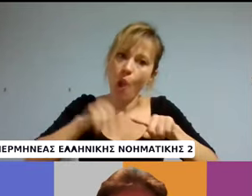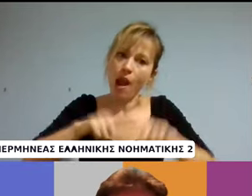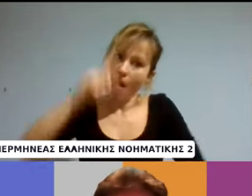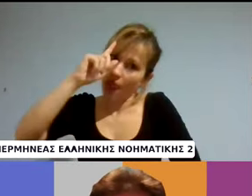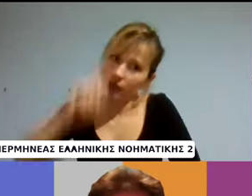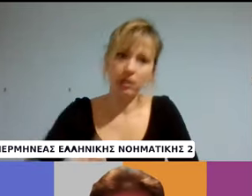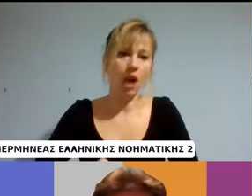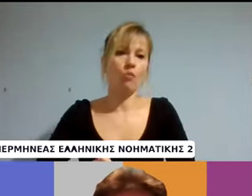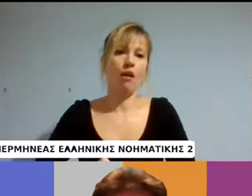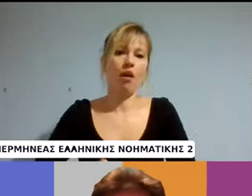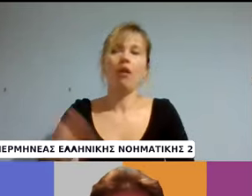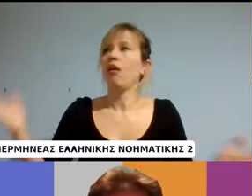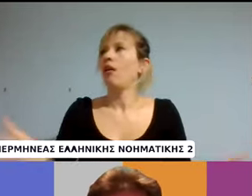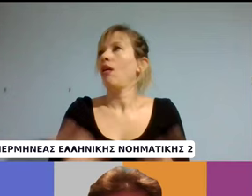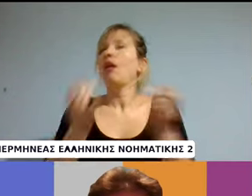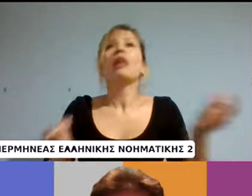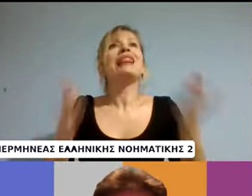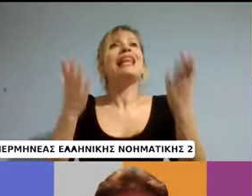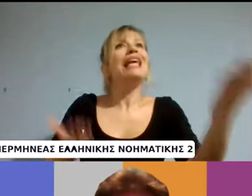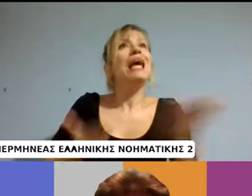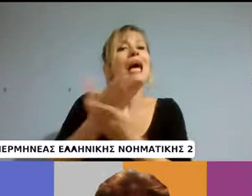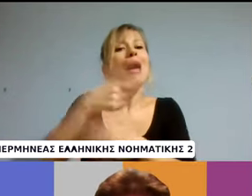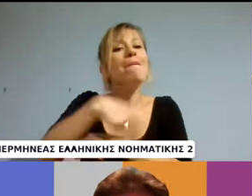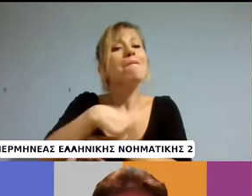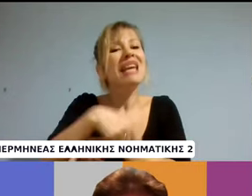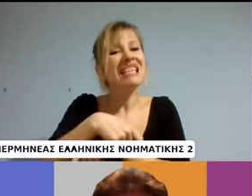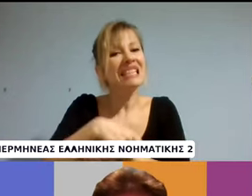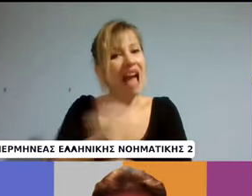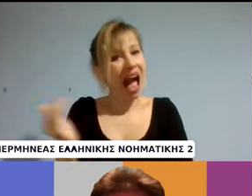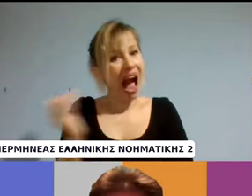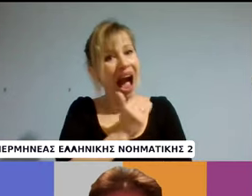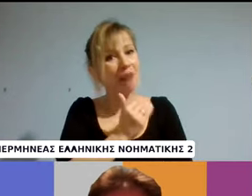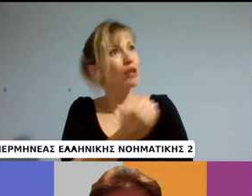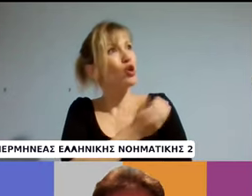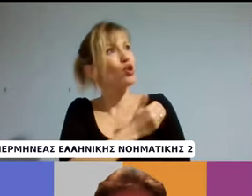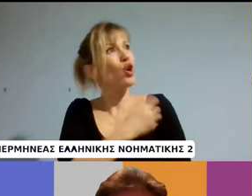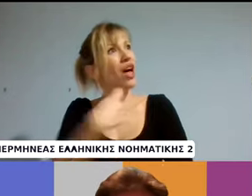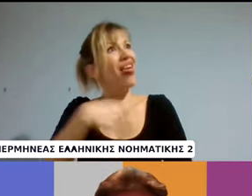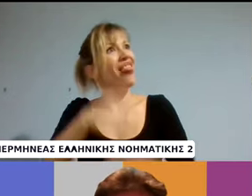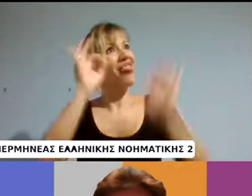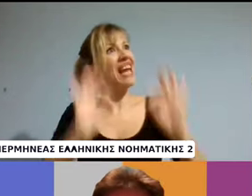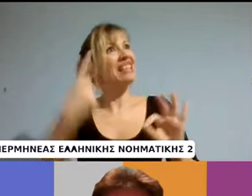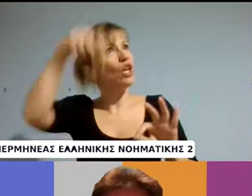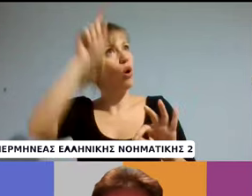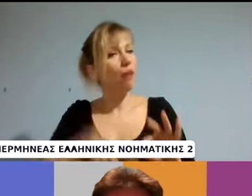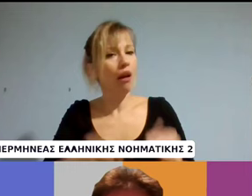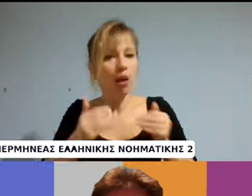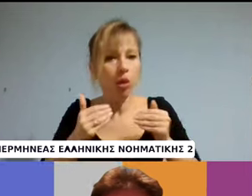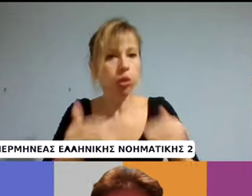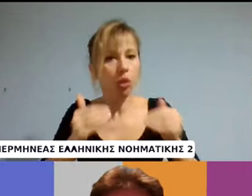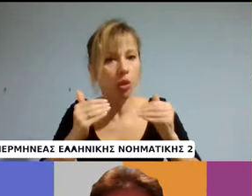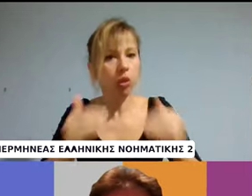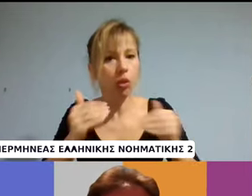μία τριετία, τετραετία μπροστά μου γεμάτη. Οπότε είναι κυρίως το θέμα του χρόνου. Αλλά